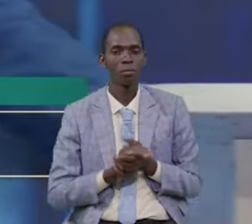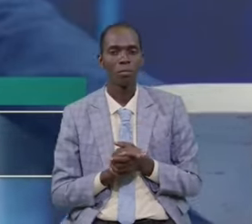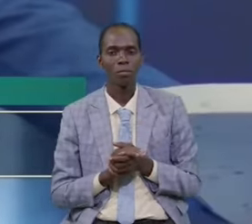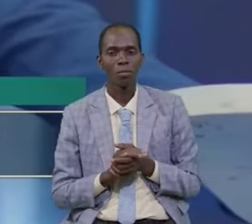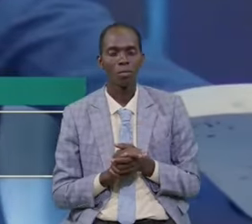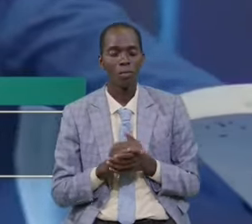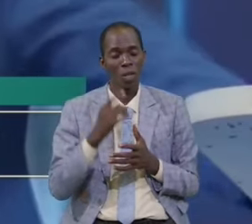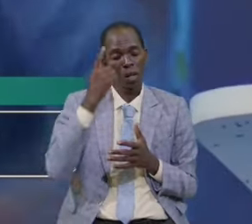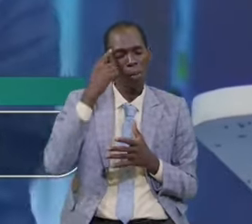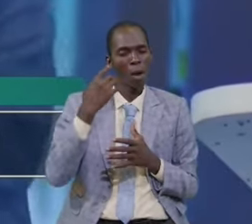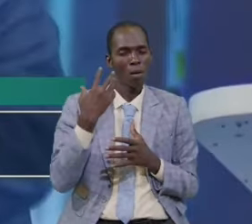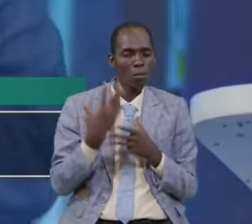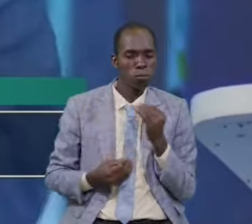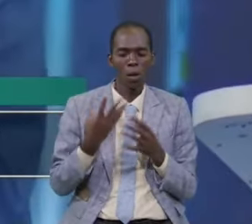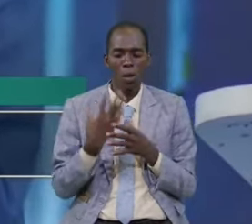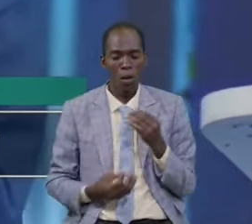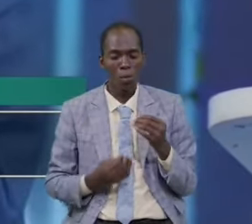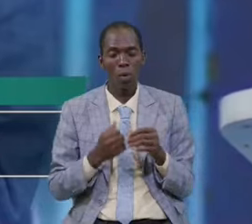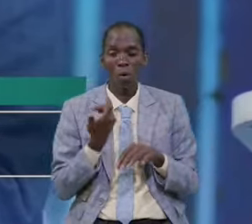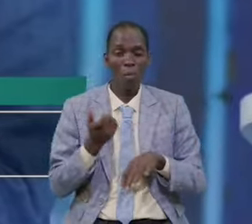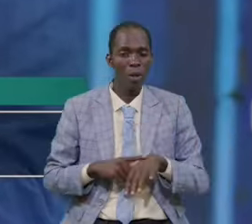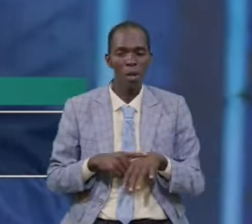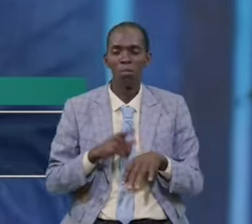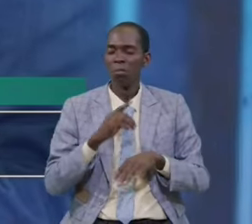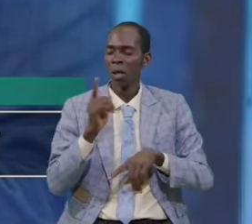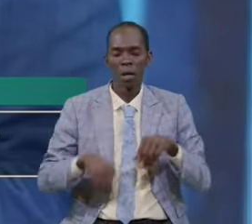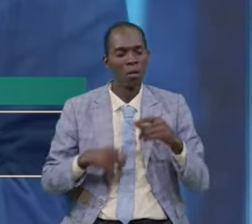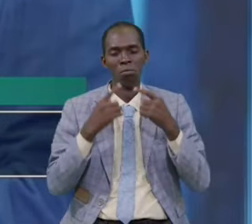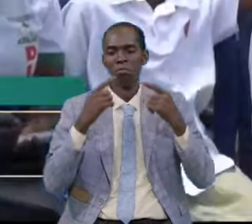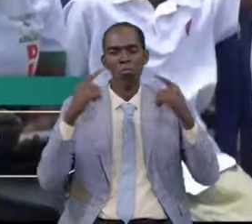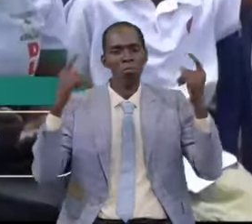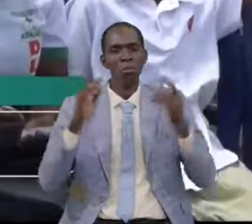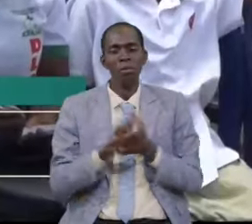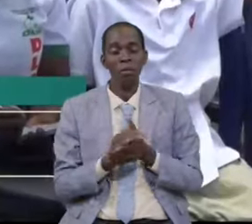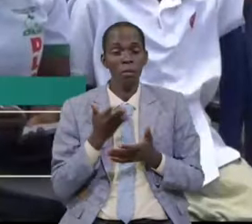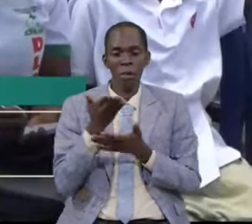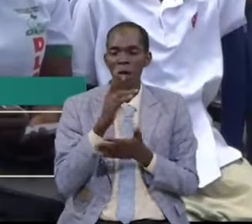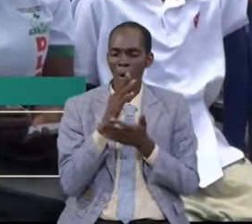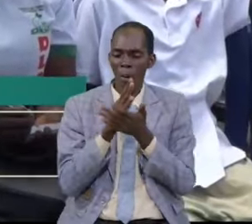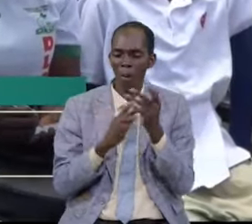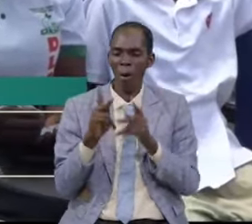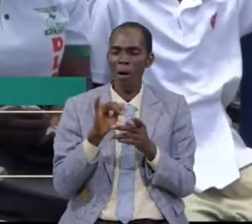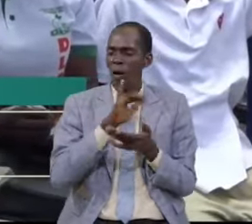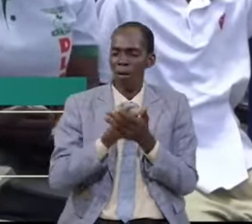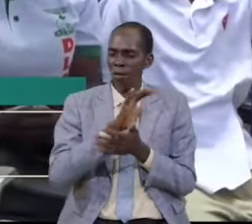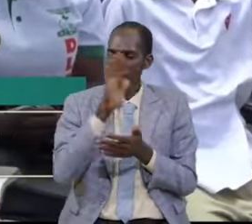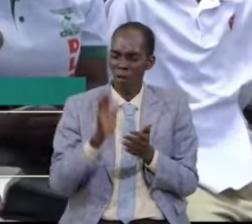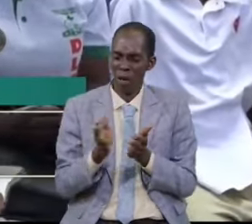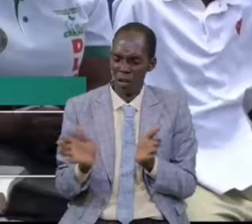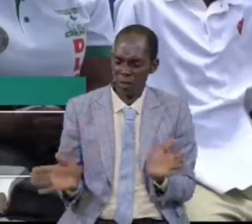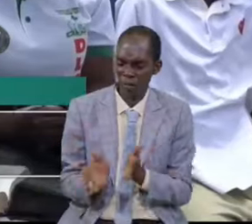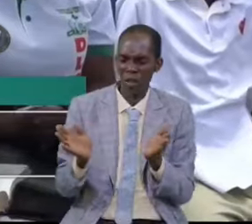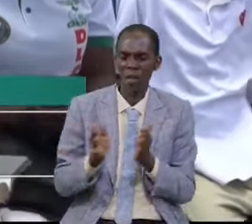gens absents d'esprit ne gagnent pas. Ceux qui ne placent pas leur pensée, la